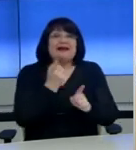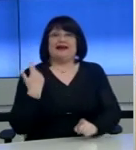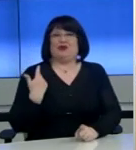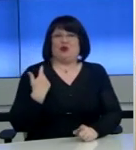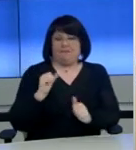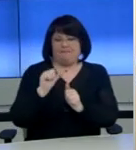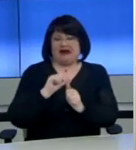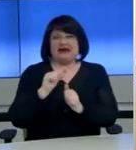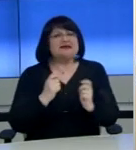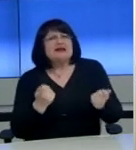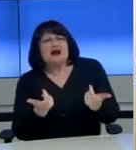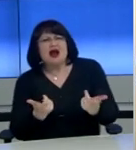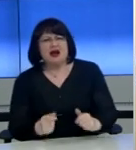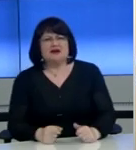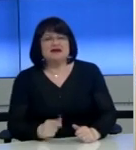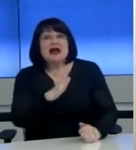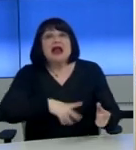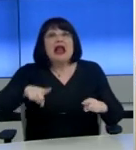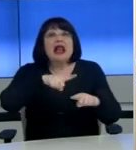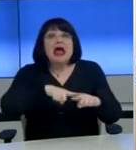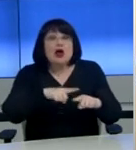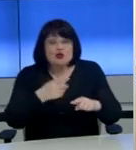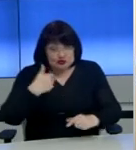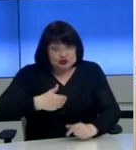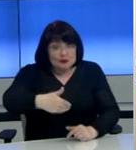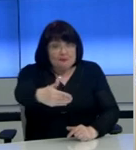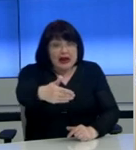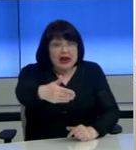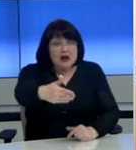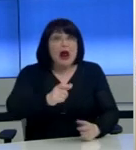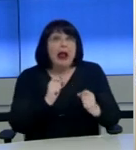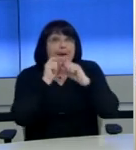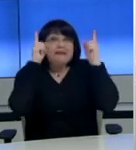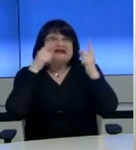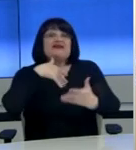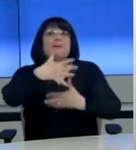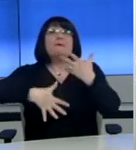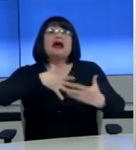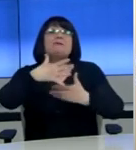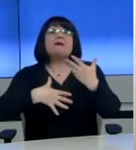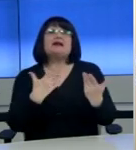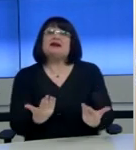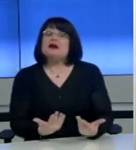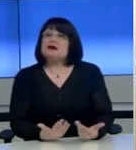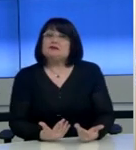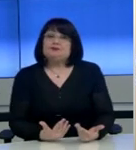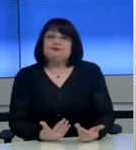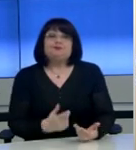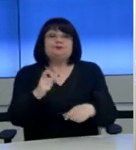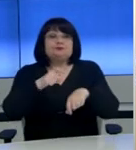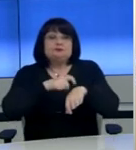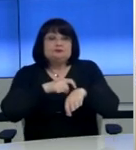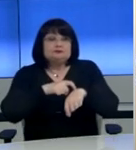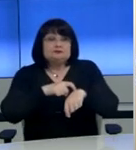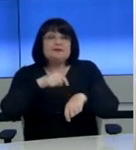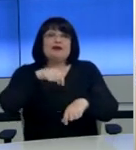τελευταίους μήνες που ο λαός μας, η χώρα, βρίσκεται μπροστά σε μία πρωτοφανή περιπέτεια. Και την ώρα που εσείς